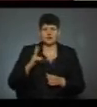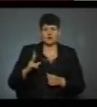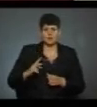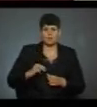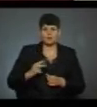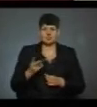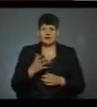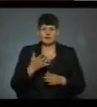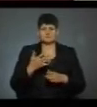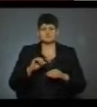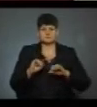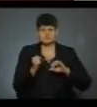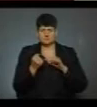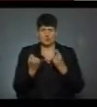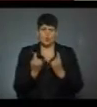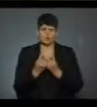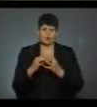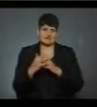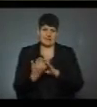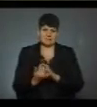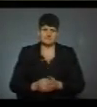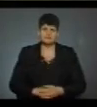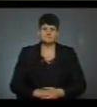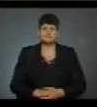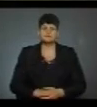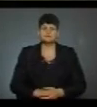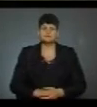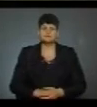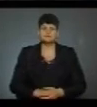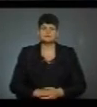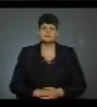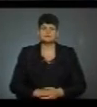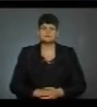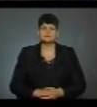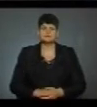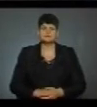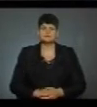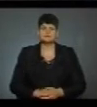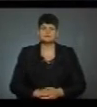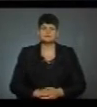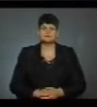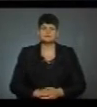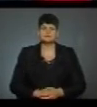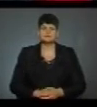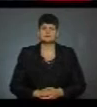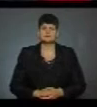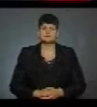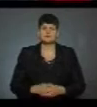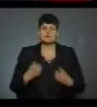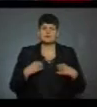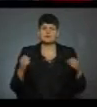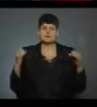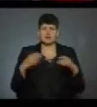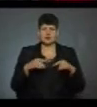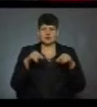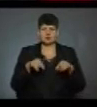побратими, односельці. День, згадуючи Івана Хрестителя, його геройську відвагу, ми зібралися